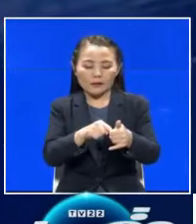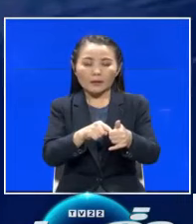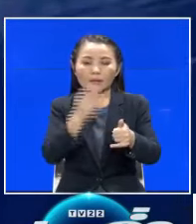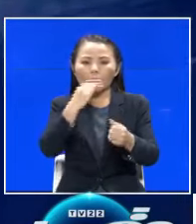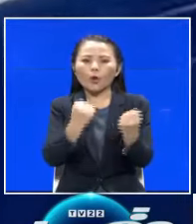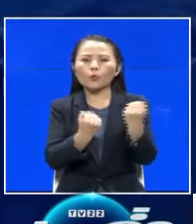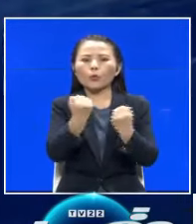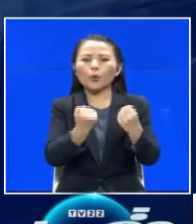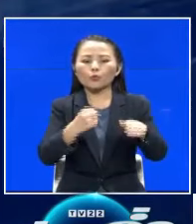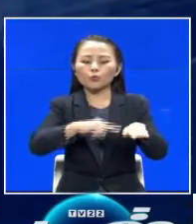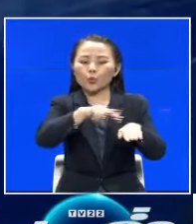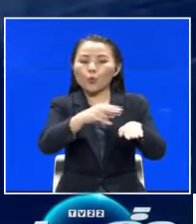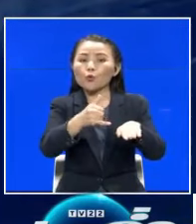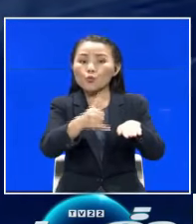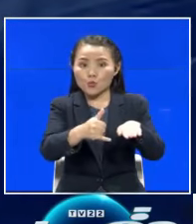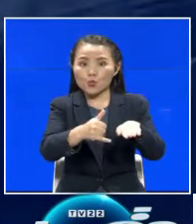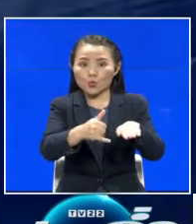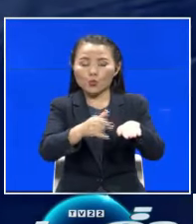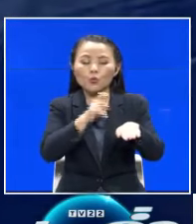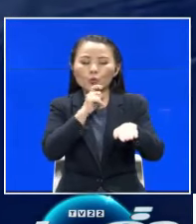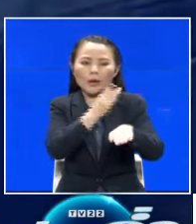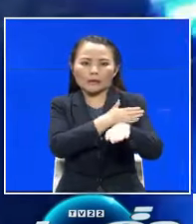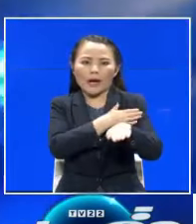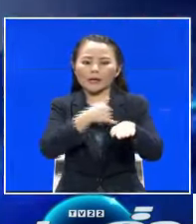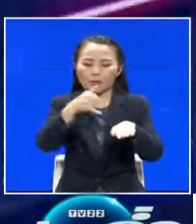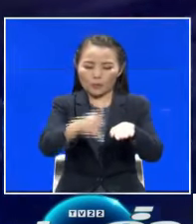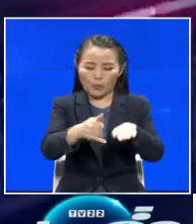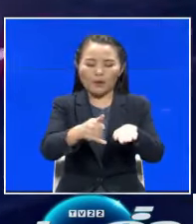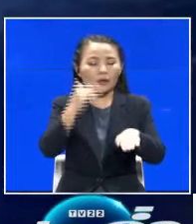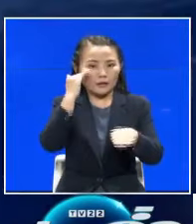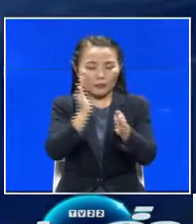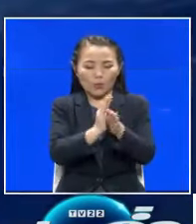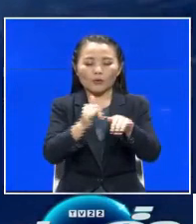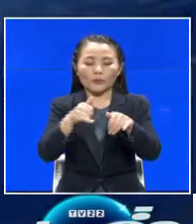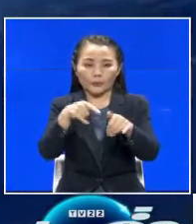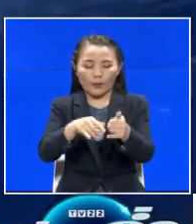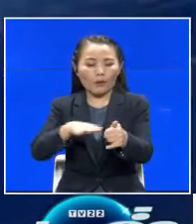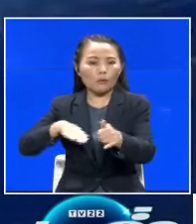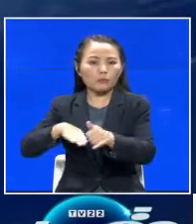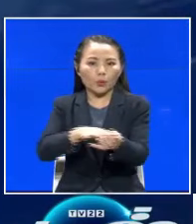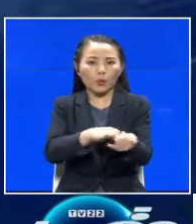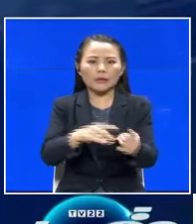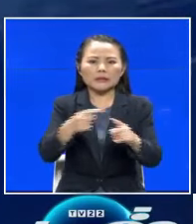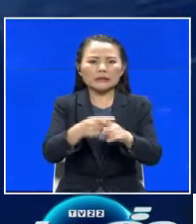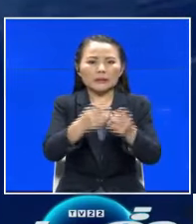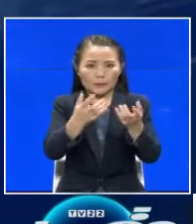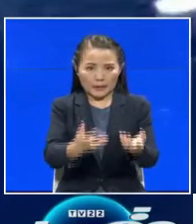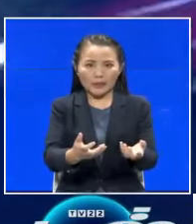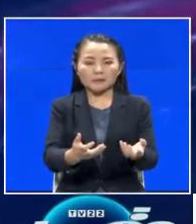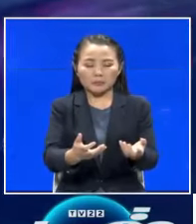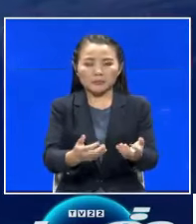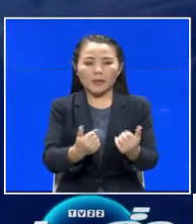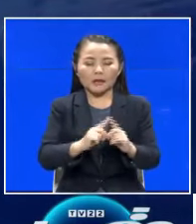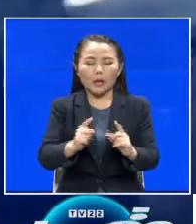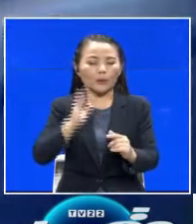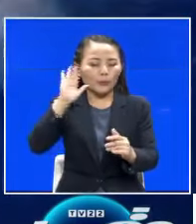การตรวจวัดแอลกอฮอล์ในด่านตรวจเลนซ้ายสุดนะคะก็ส่งผลให้จ่าสิบตำรวจณัฐพงศ์ตอนนั้นเนี่ยบาดเจ็บสาหัสนะ ค่ะ แต่สุดท้าย